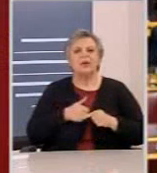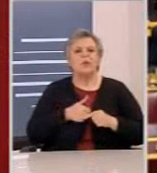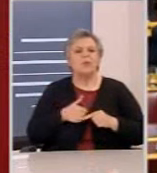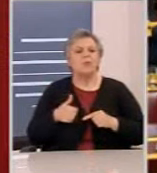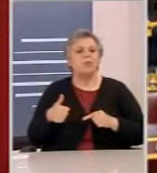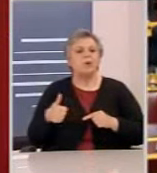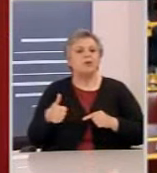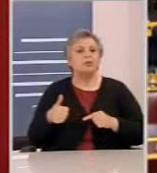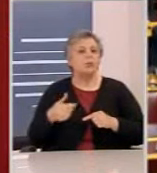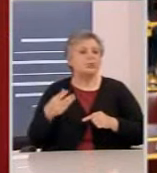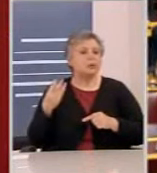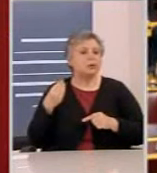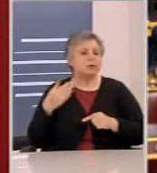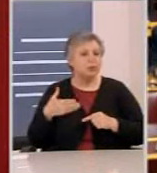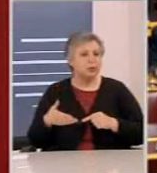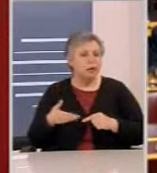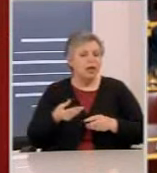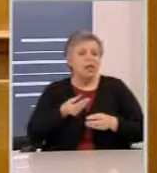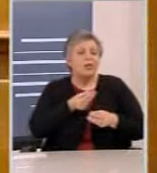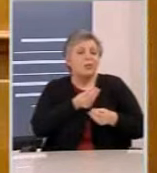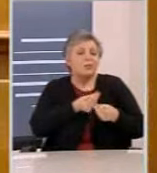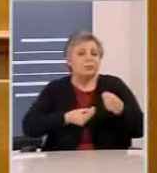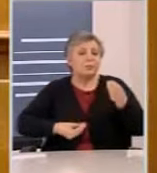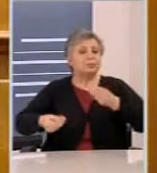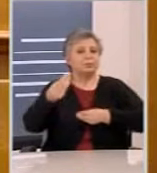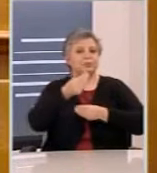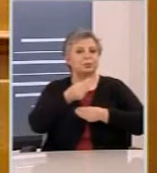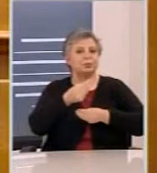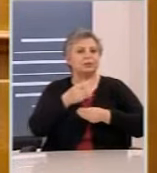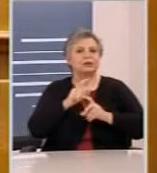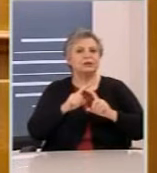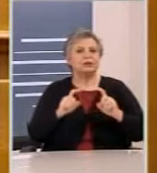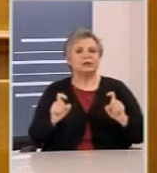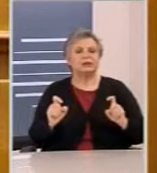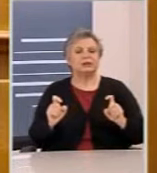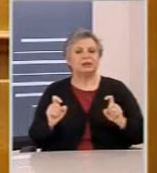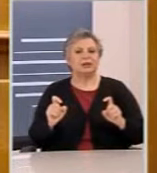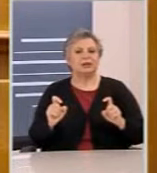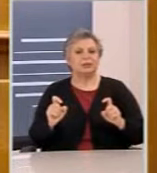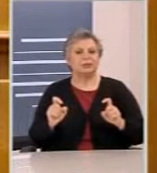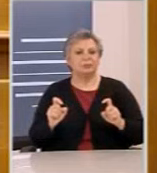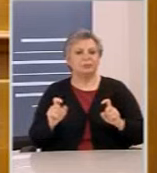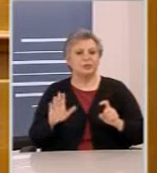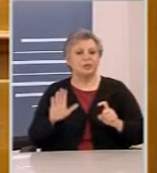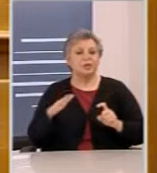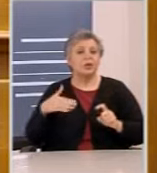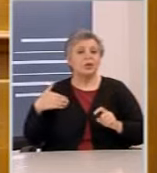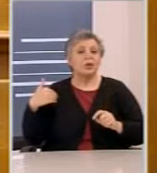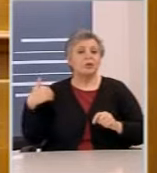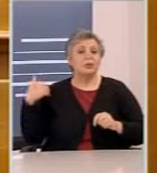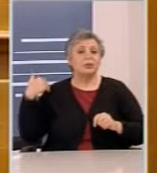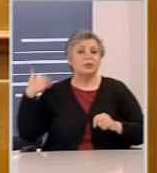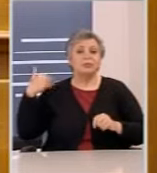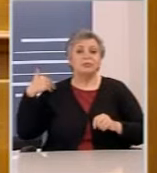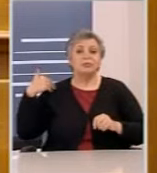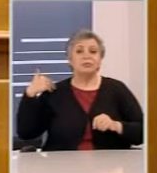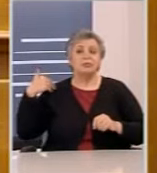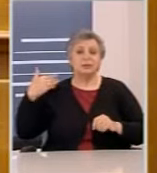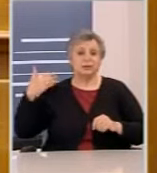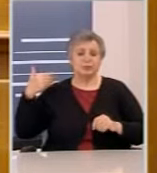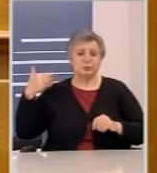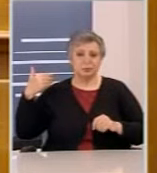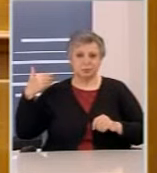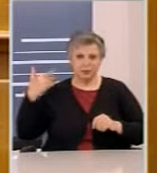μεγαλύτερο σκάνδαλο στον χώρο της υγείας, αγαπητοί συνάδελφοι, ήταν ότι οι προηγούμενες κυβερνήσεις αφήσαν